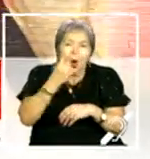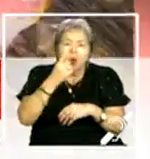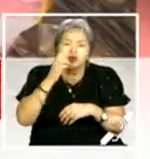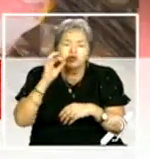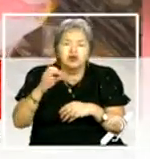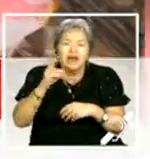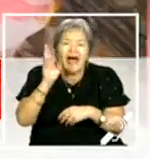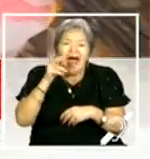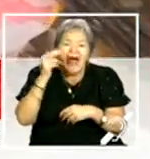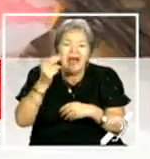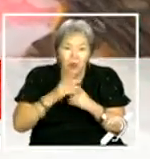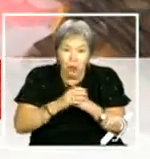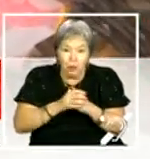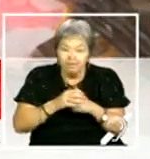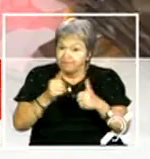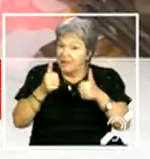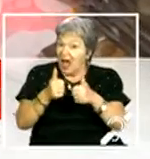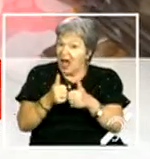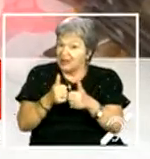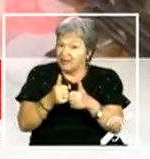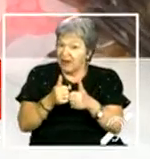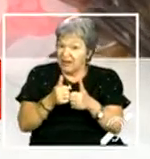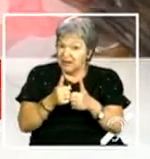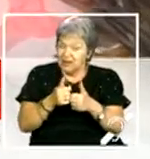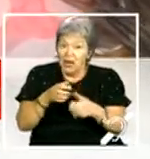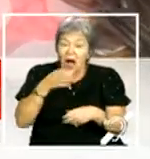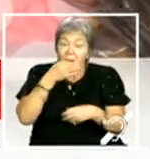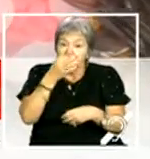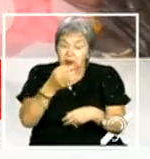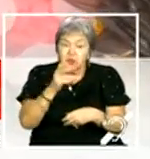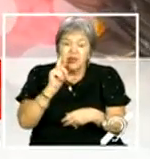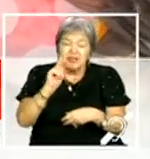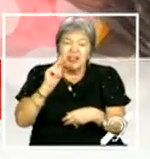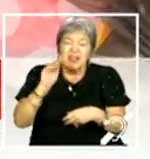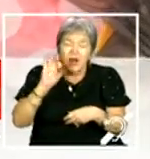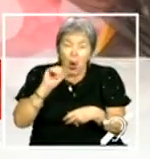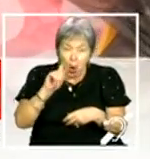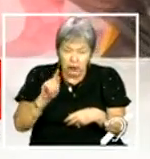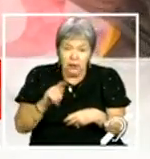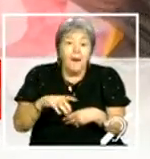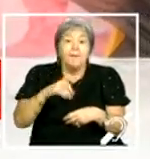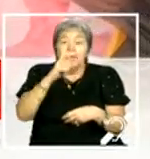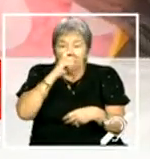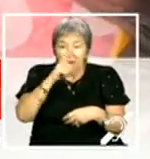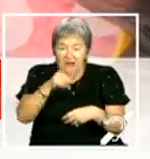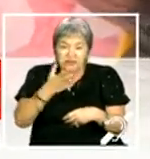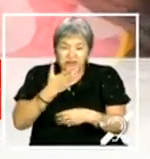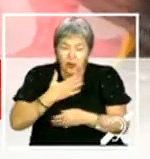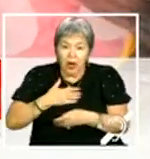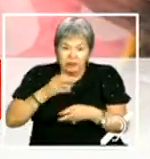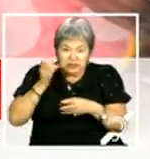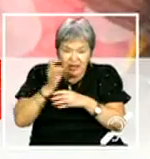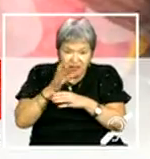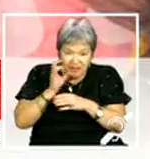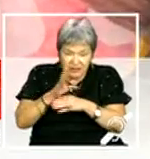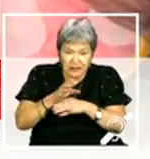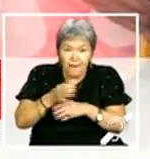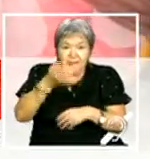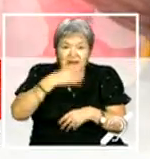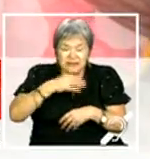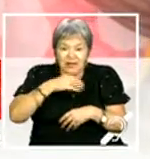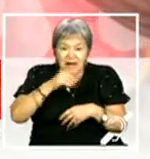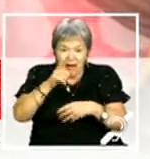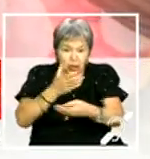de euro. Și, într-adevăr, spun cei de la DICOT, inculpații ar fi vrut să vândă aceste